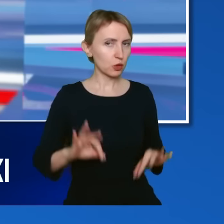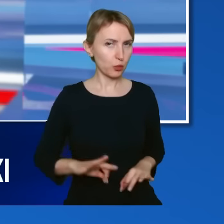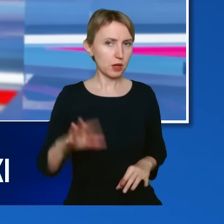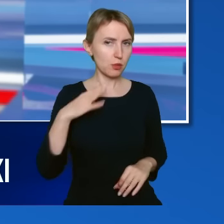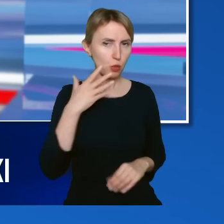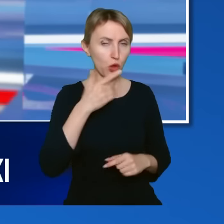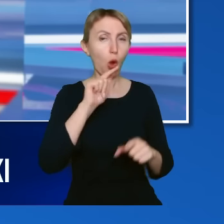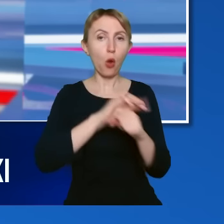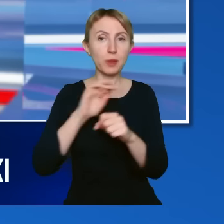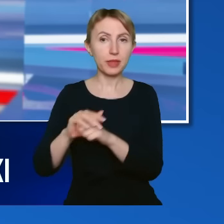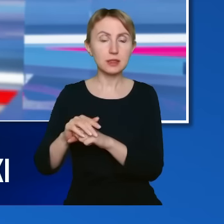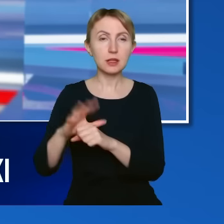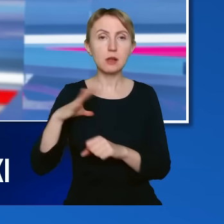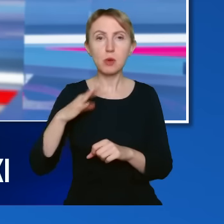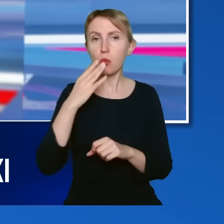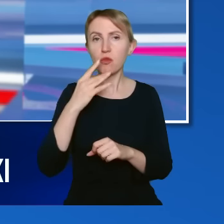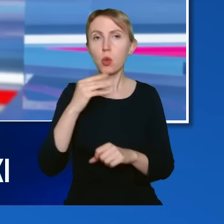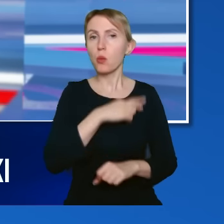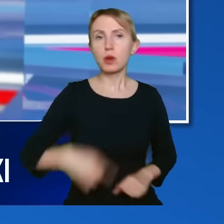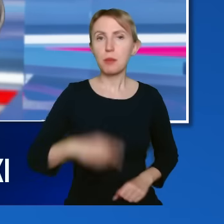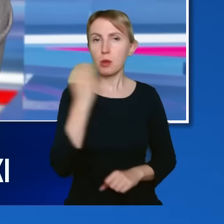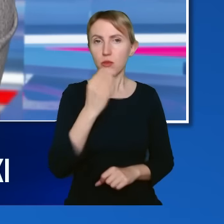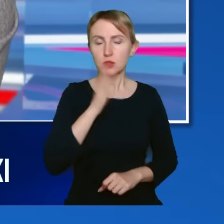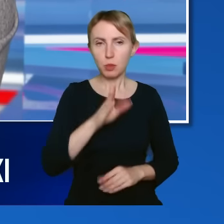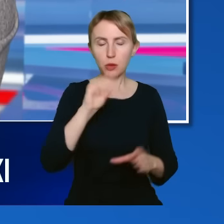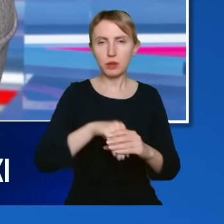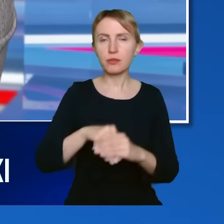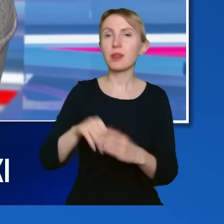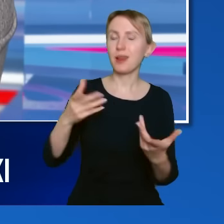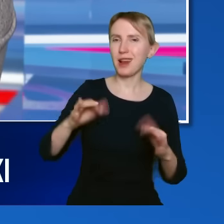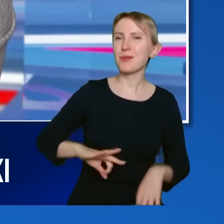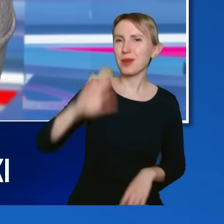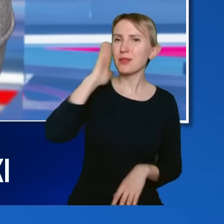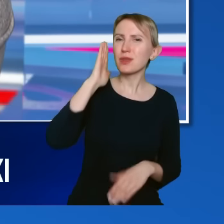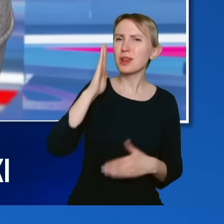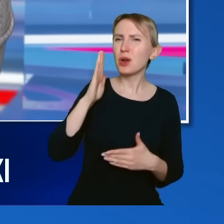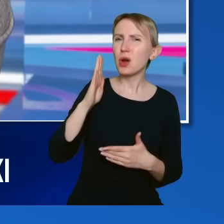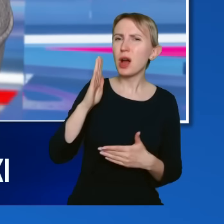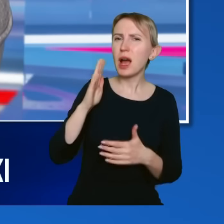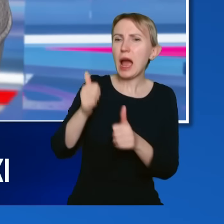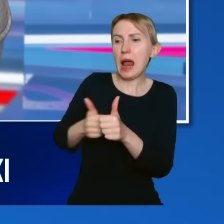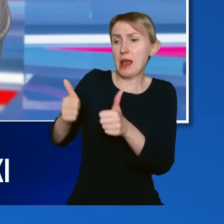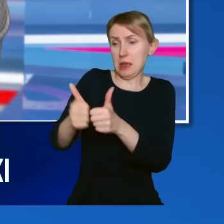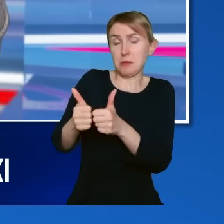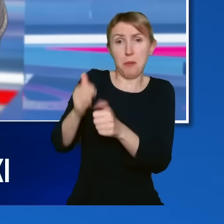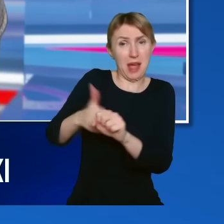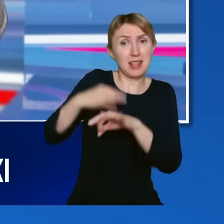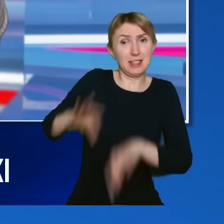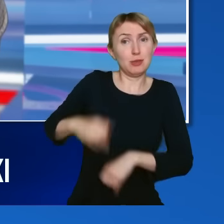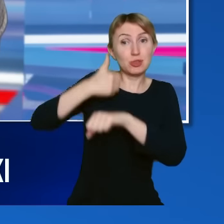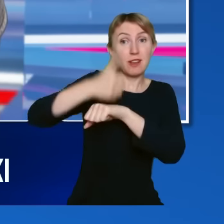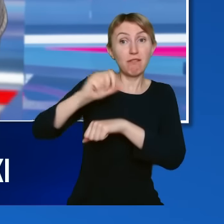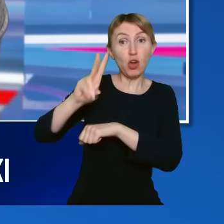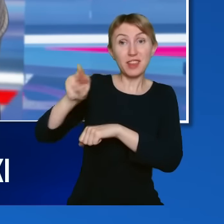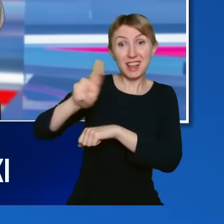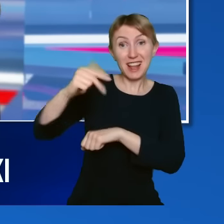obietnice, to też powtarzał premier Morawiecki, że tak będzie, że będą to inwestycje. Ale wie pan, przepraszam, stojąc obok pani przewodniczącej von der Leyen,